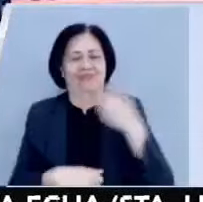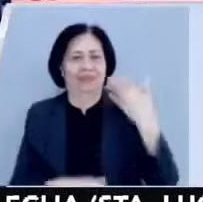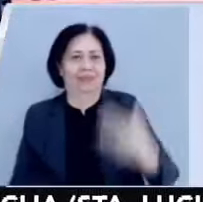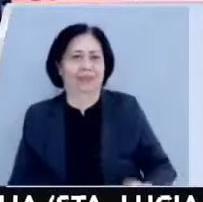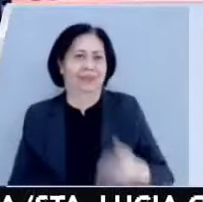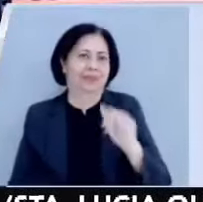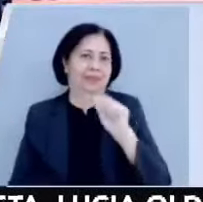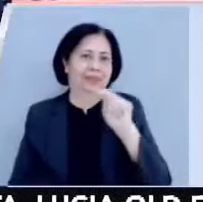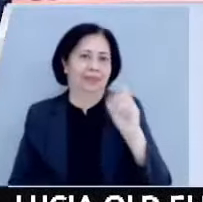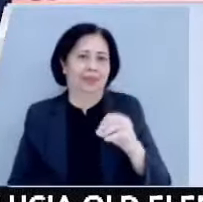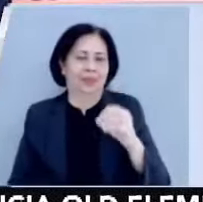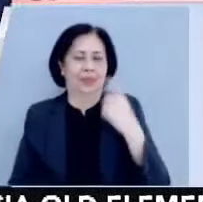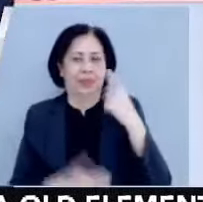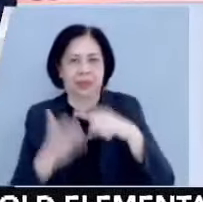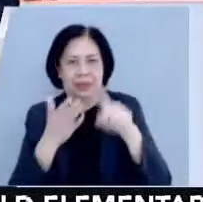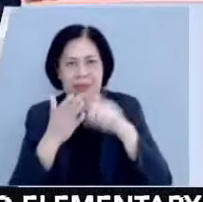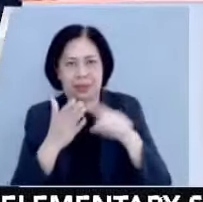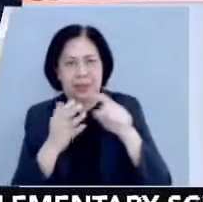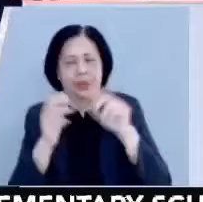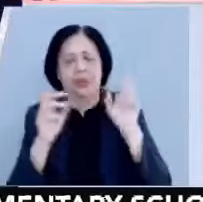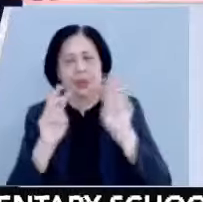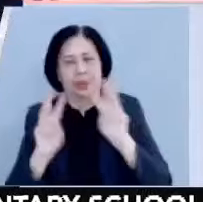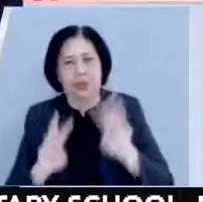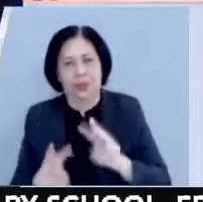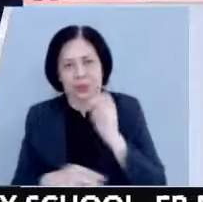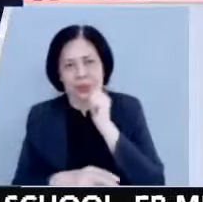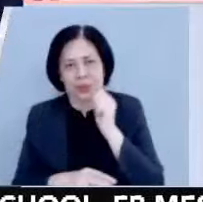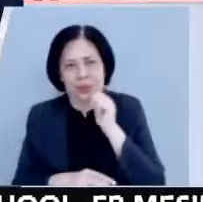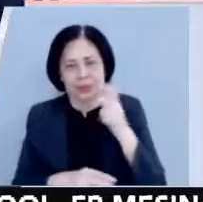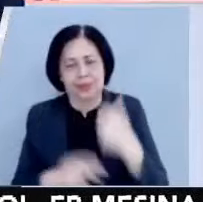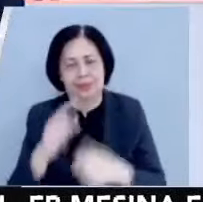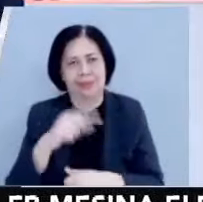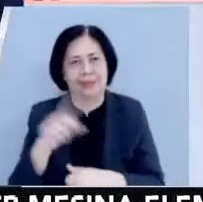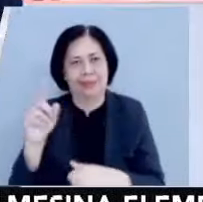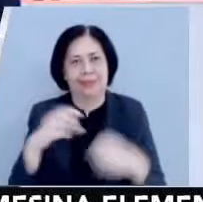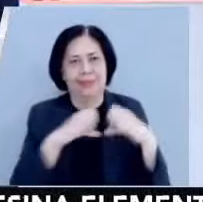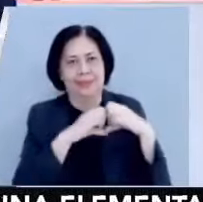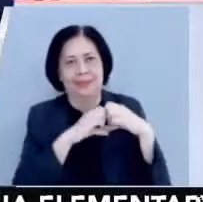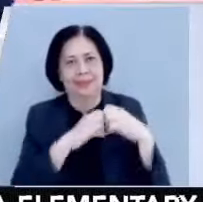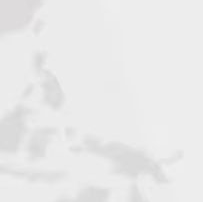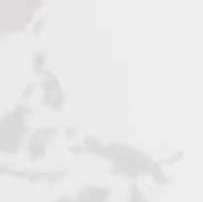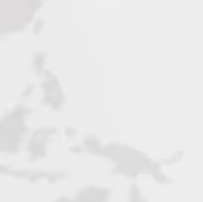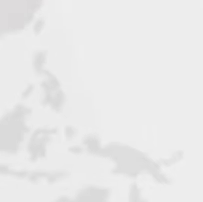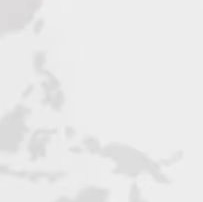Know the weather before you go. Para mag-safe lagi, mga kapuso.